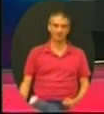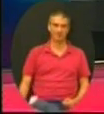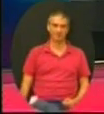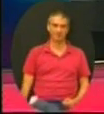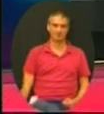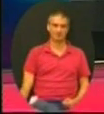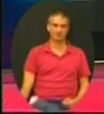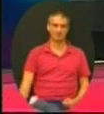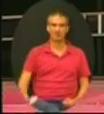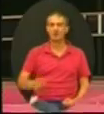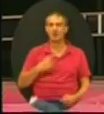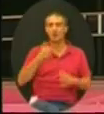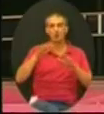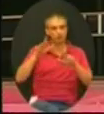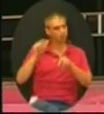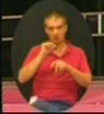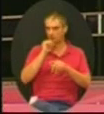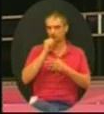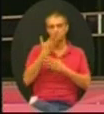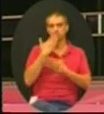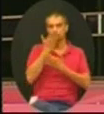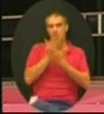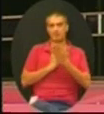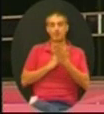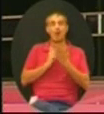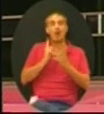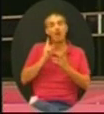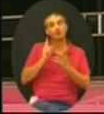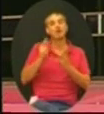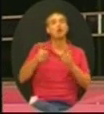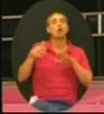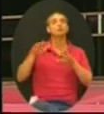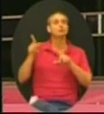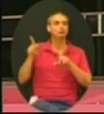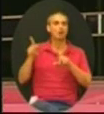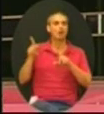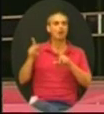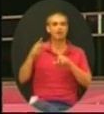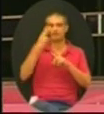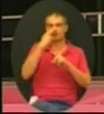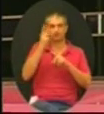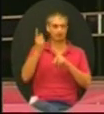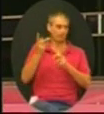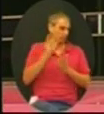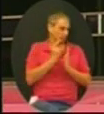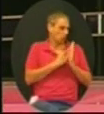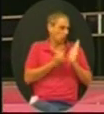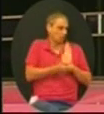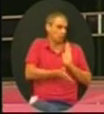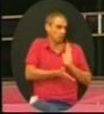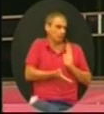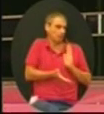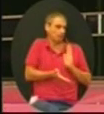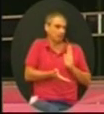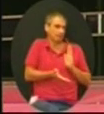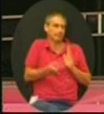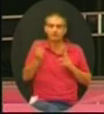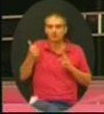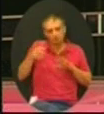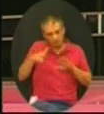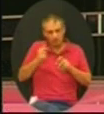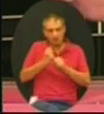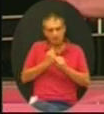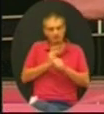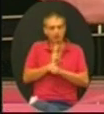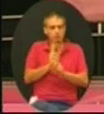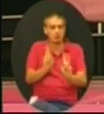שאלה בכלל שראש הממשלה לא רוצה לחלק את ירושלים, אני חושבת שראש הממשלה מנסה לעשות דברים to